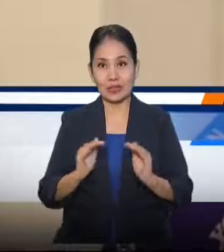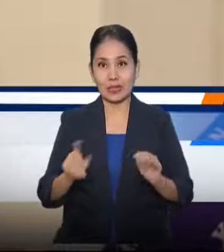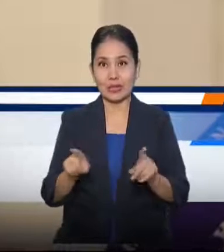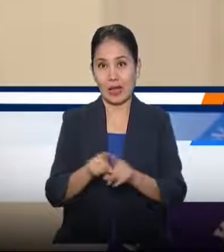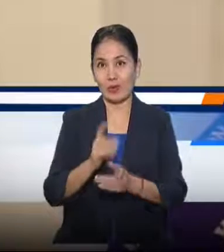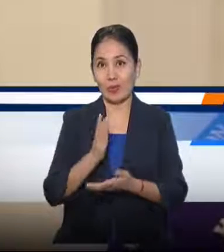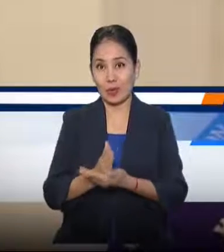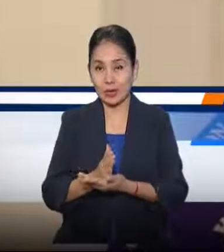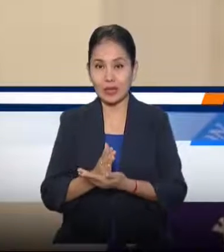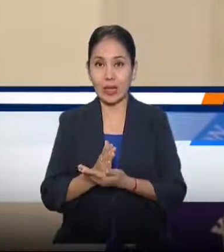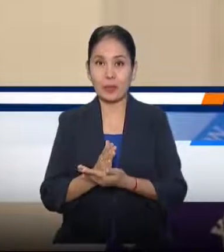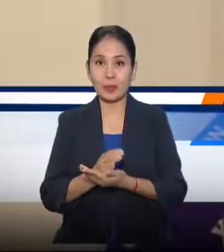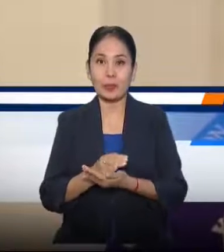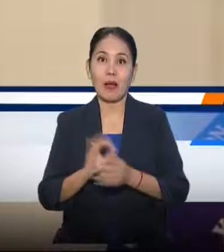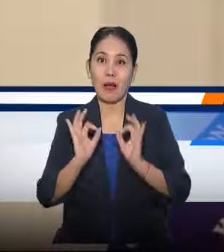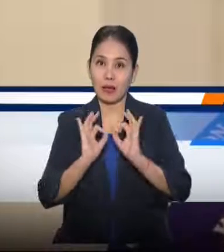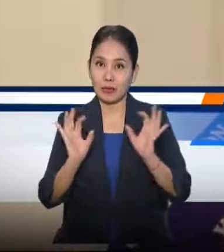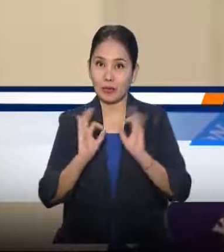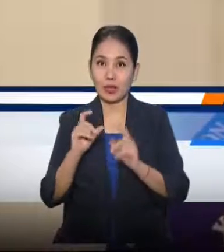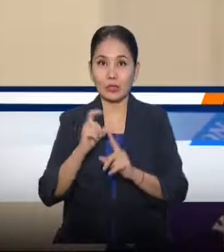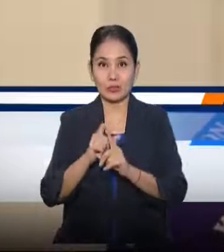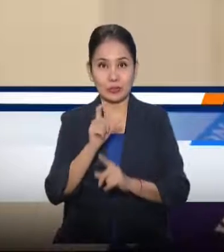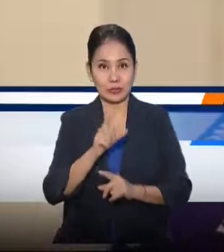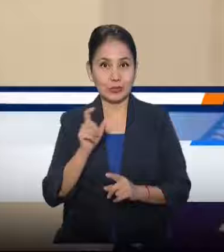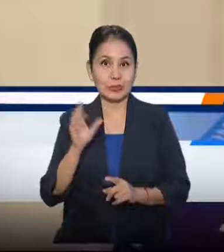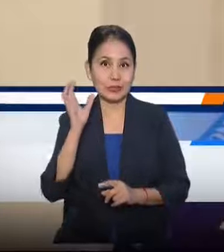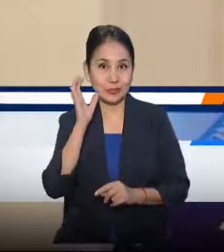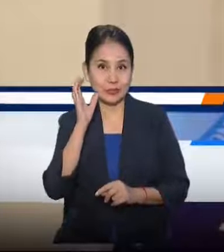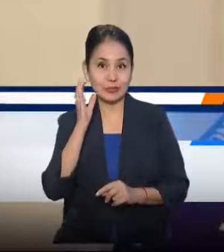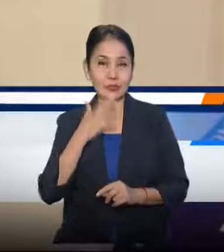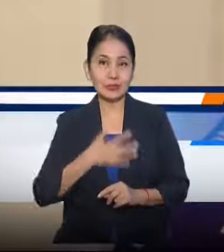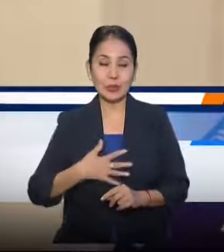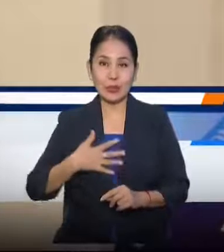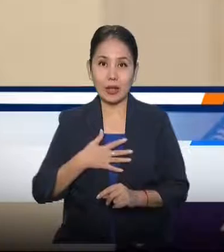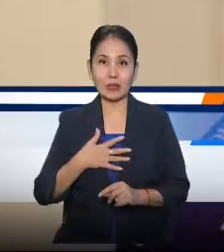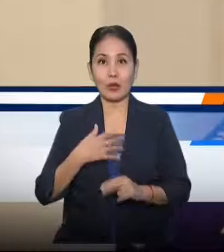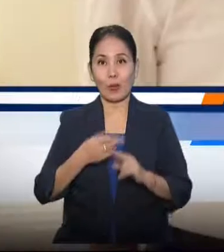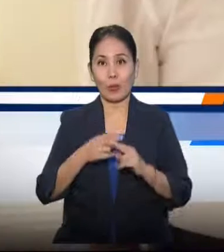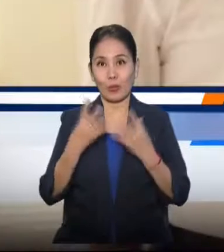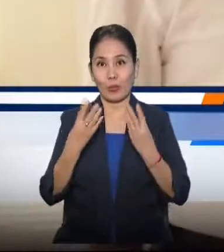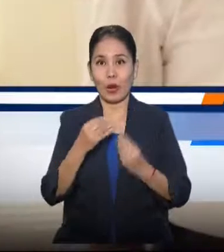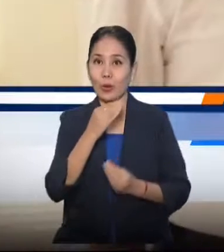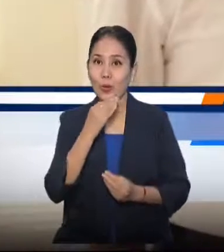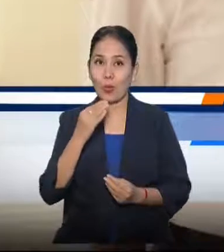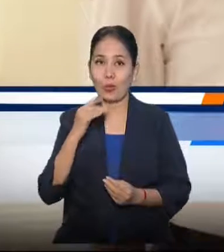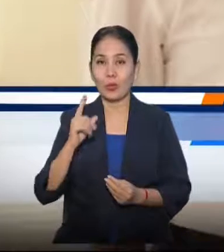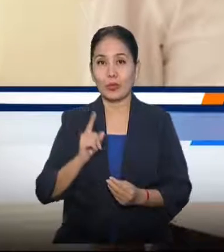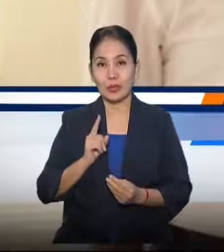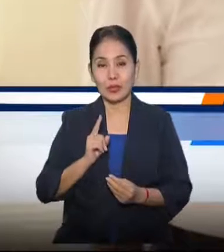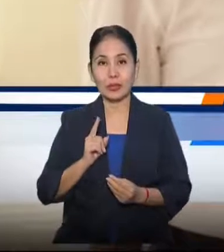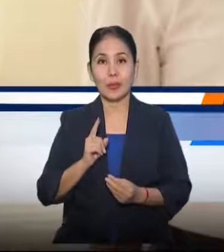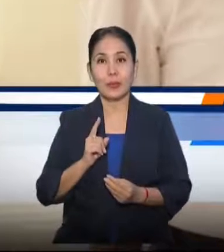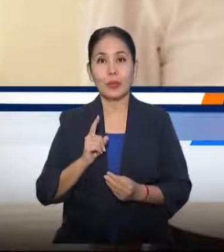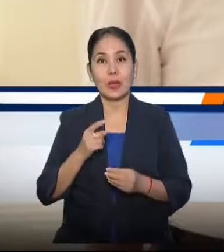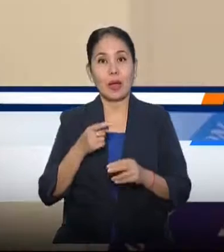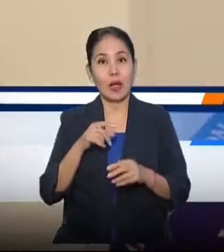shu aytib turgan so'zlarni eshitib biz to'rqilanib o'tirdik. Chunki biz bu kunlarni ko'p kutdik. Ayrim sabablar bilan